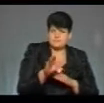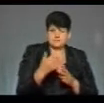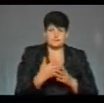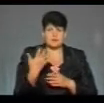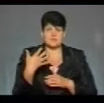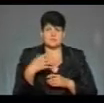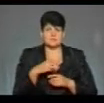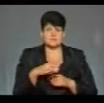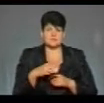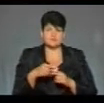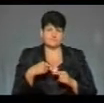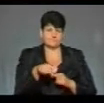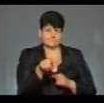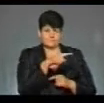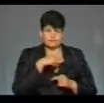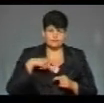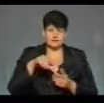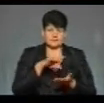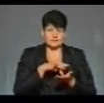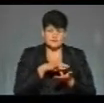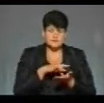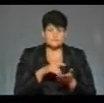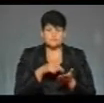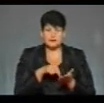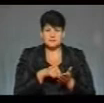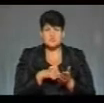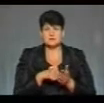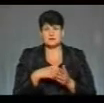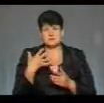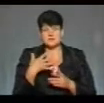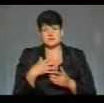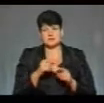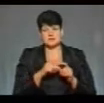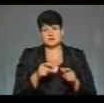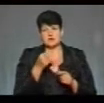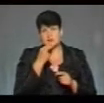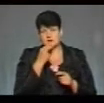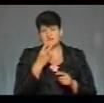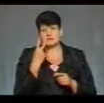500 метрів від центру міста, понад 50 закладів громадського харчування, 2 національних